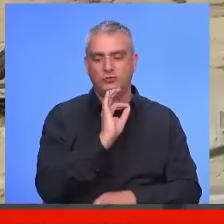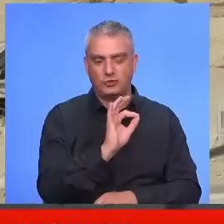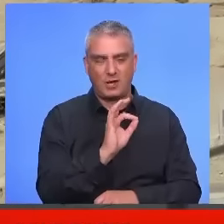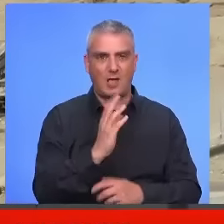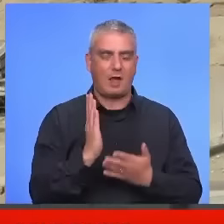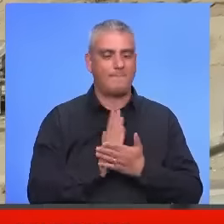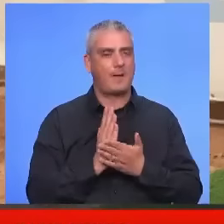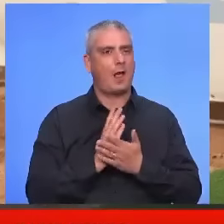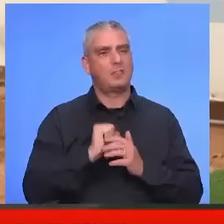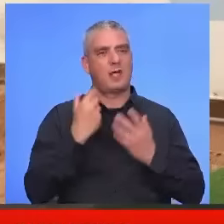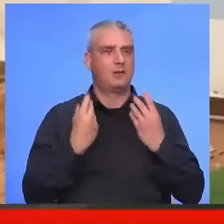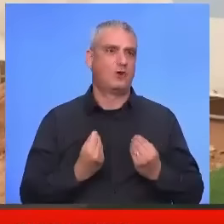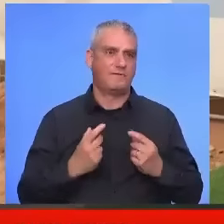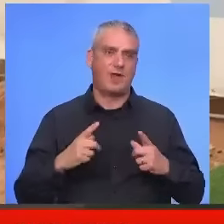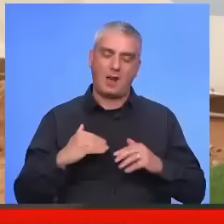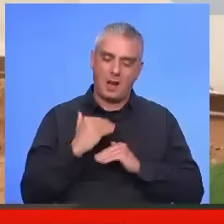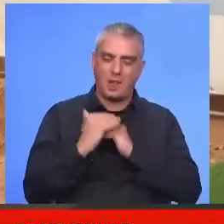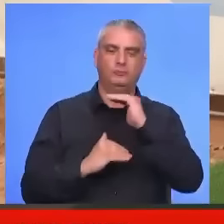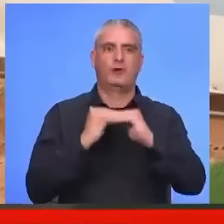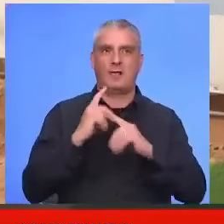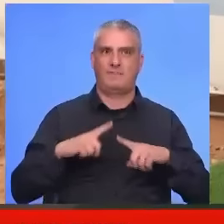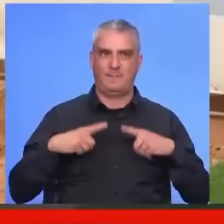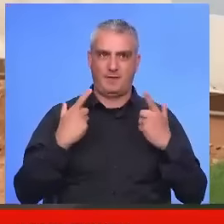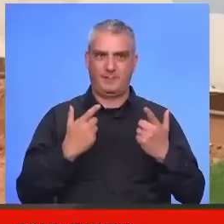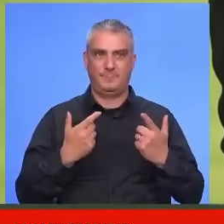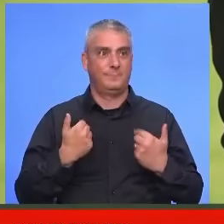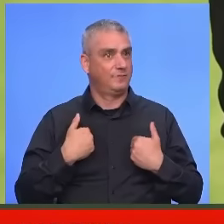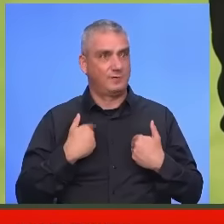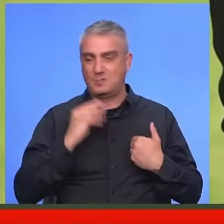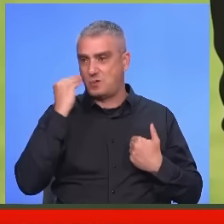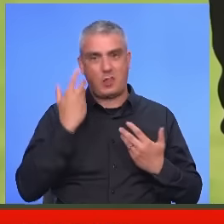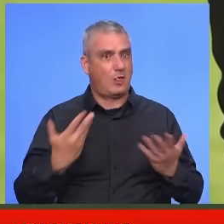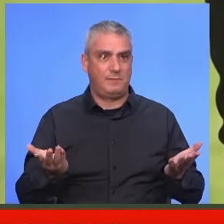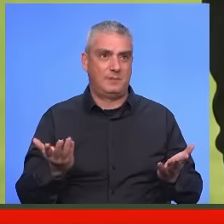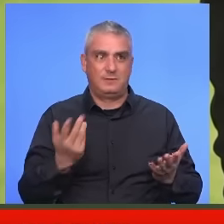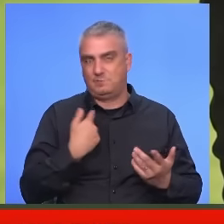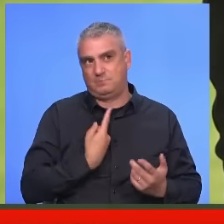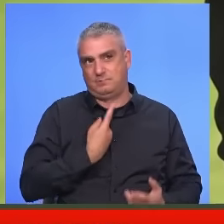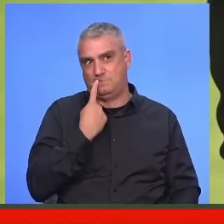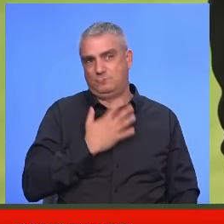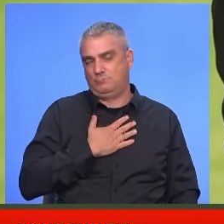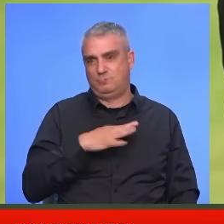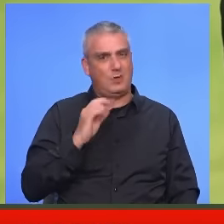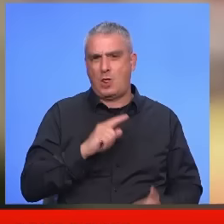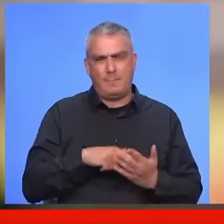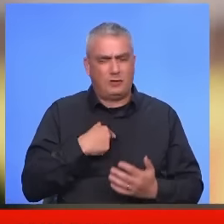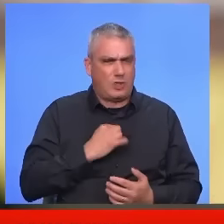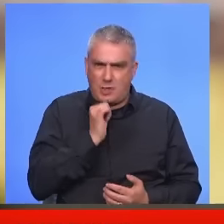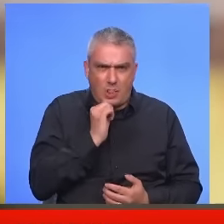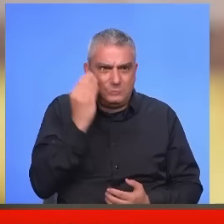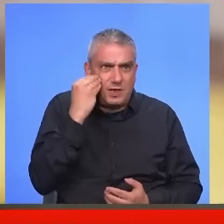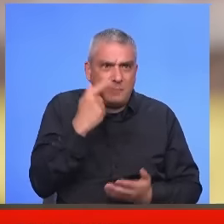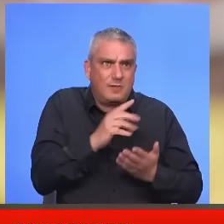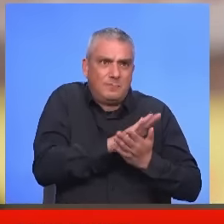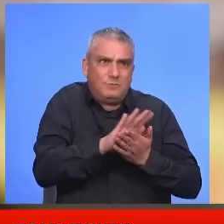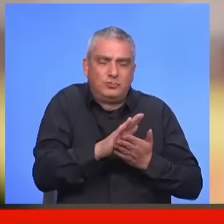מההכנה האופטימלית, לשלב הבא בחיים. אני כרגע לא לומד, די מבחירה, וזה לא מחוסר אכפתיות ללימודים, זה פשוט